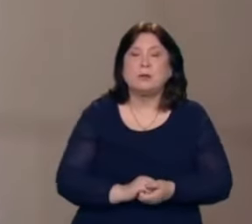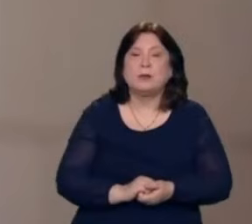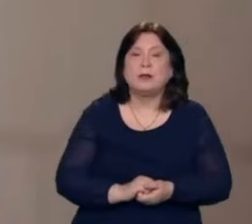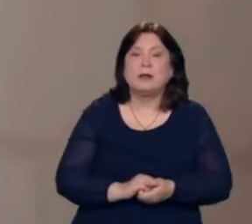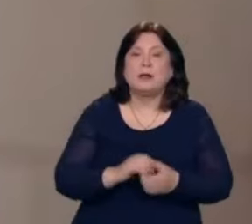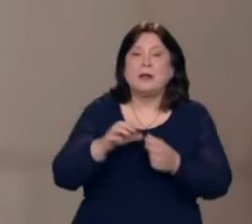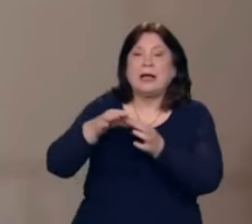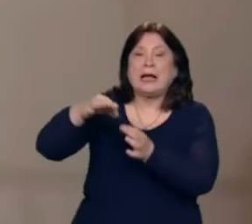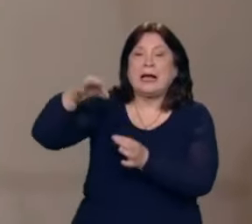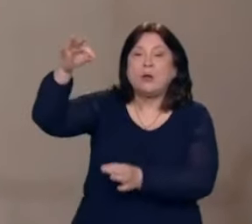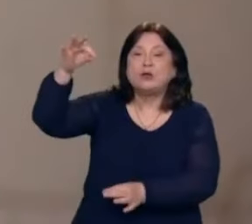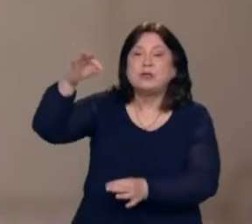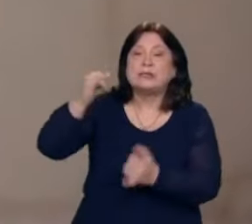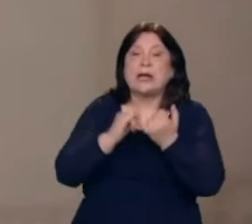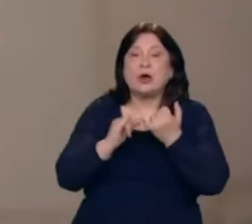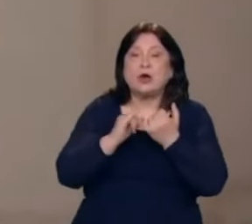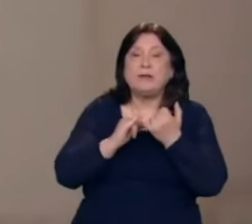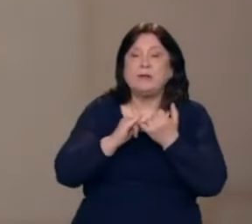gałązkę